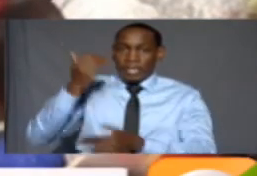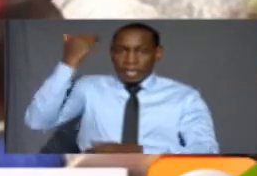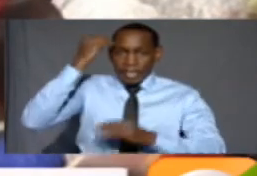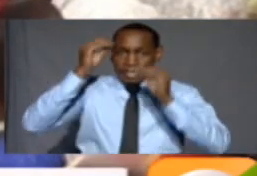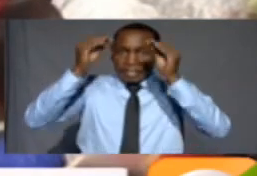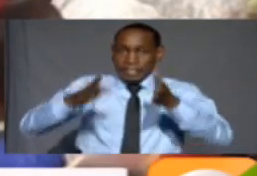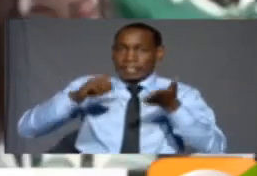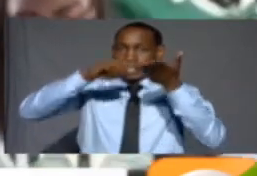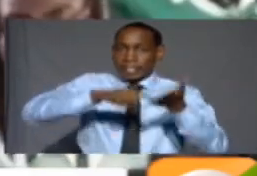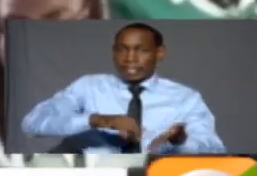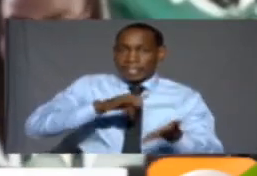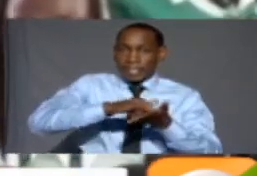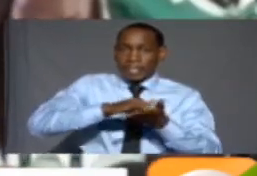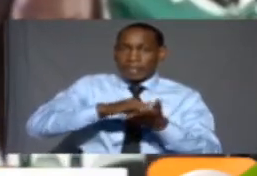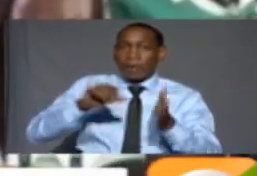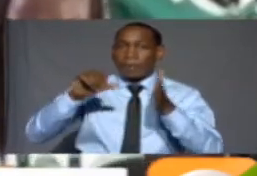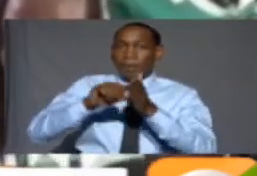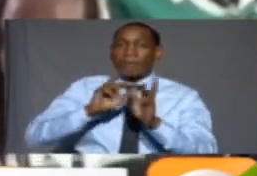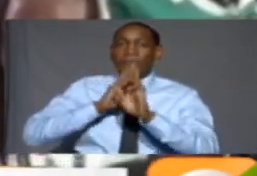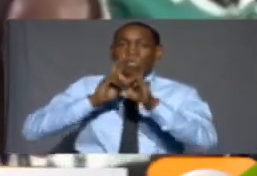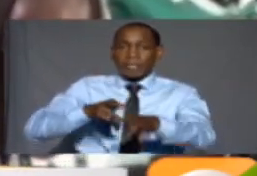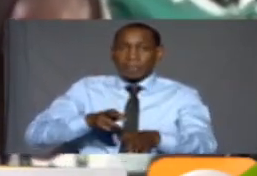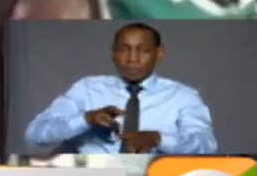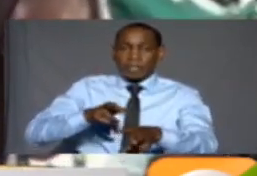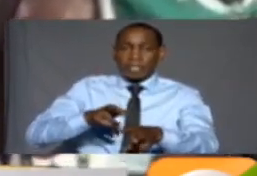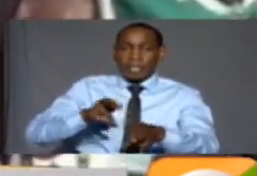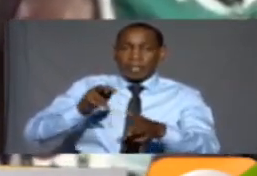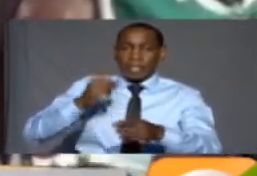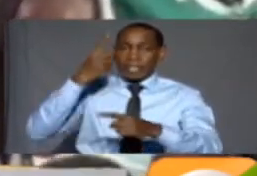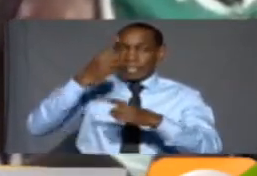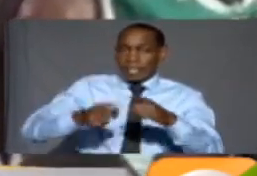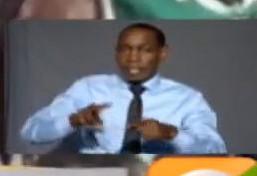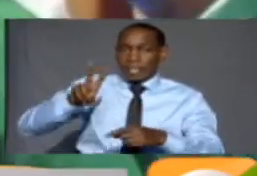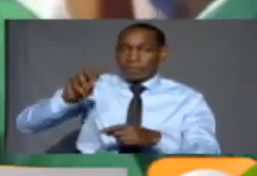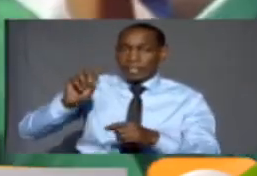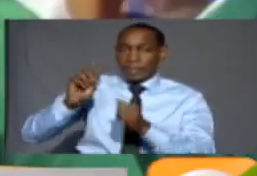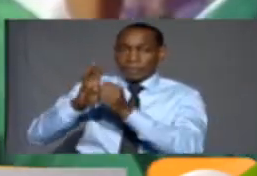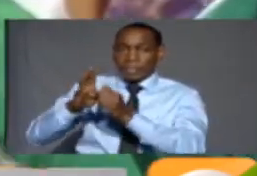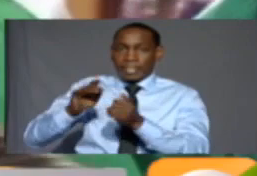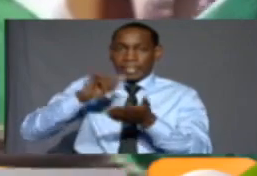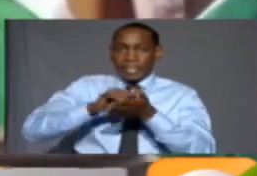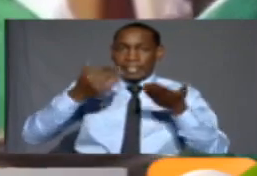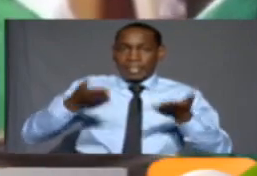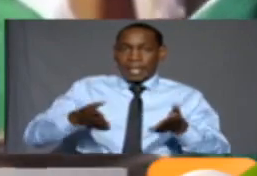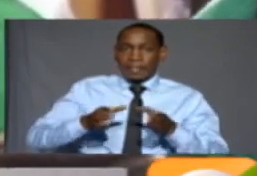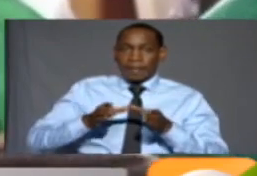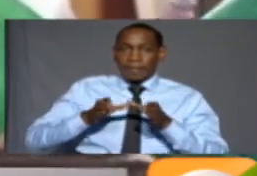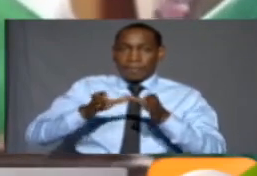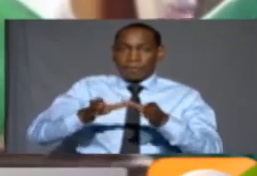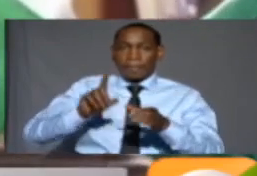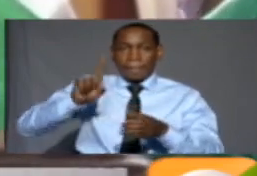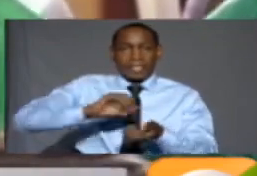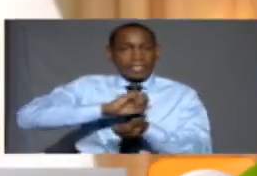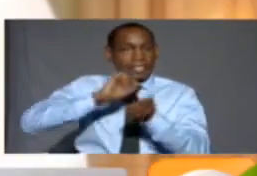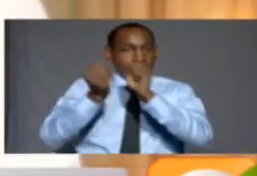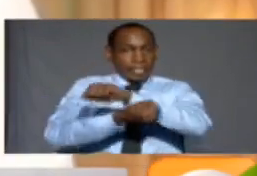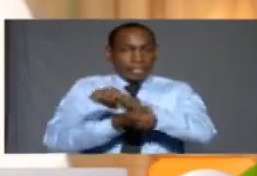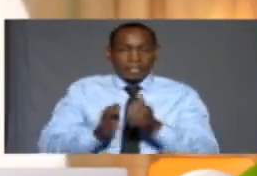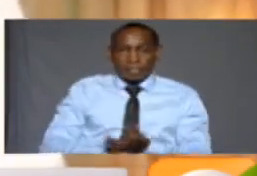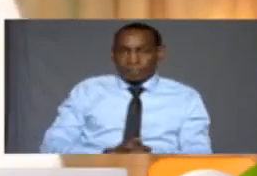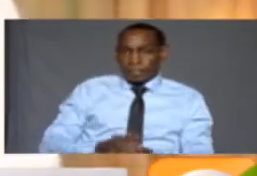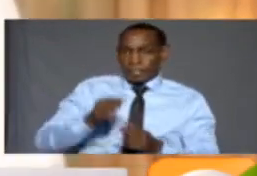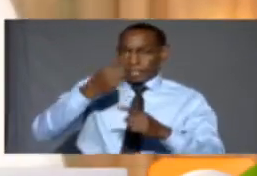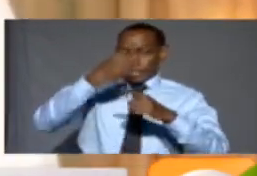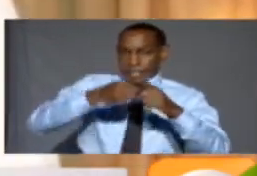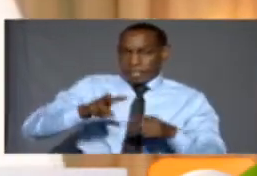msimamo kuwa chanzo cha haya yote ni ripoti ya Kilemi Mwiria ya mwaka 2014 ambayo sasa ni lazima ifanyiwe mabadiliko.